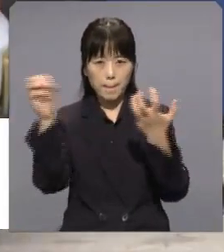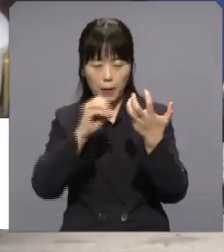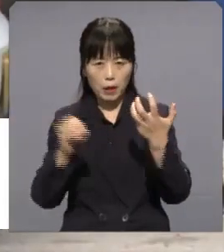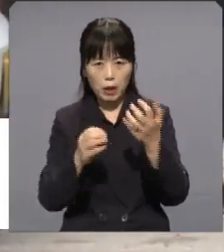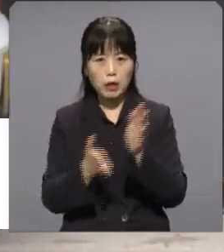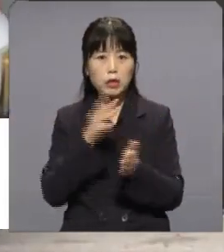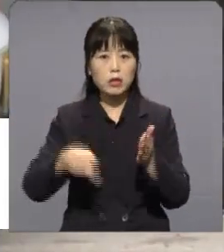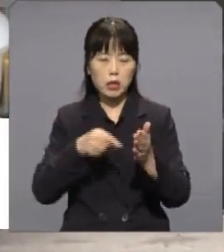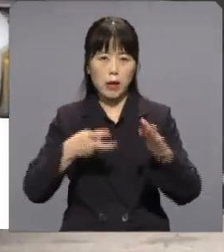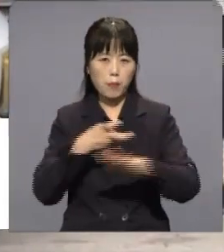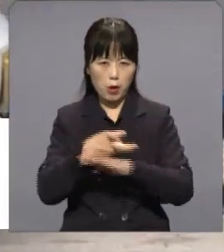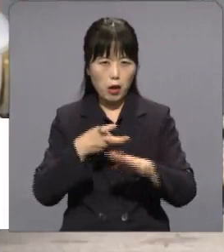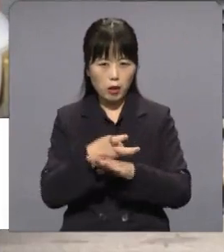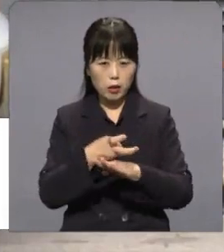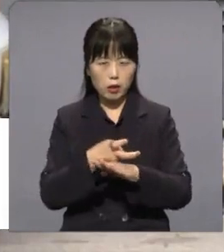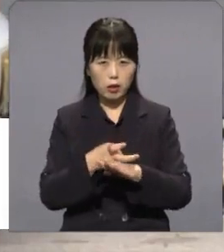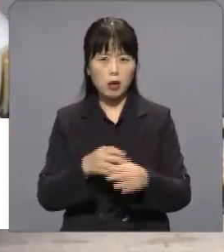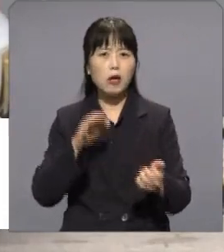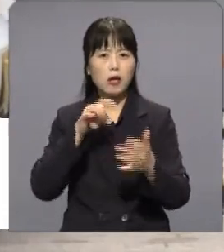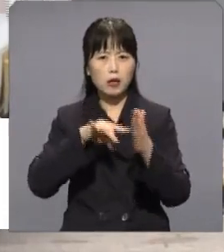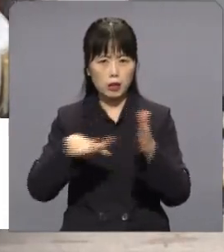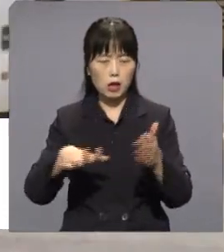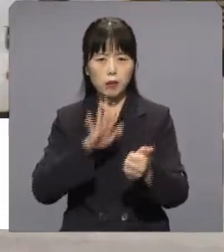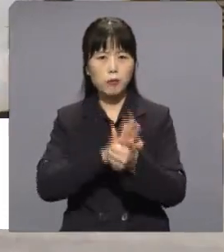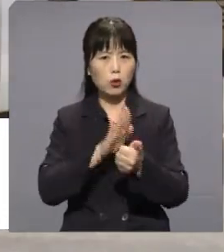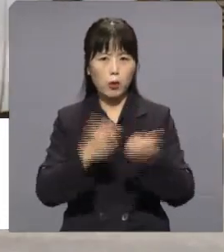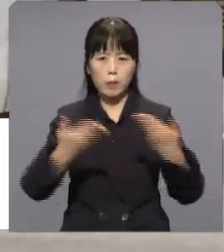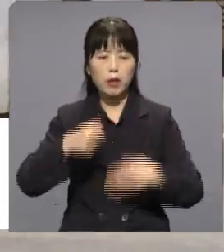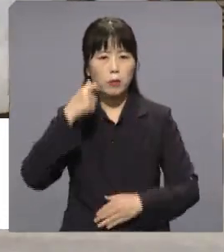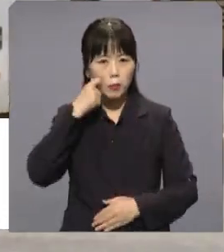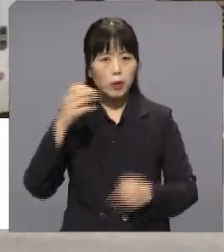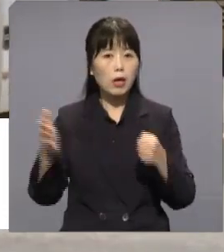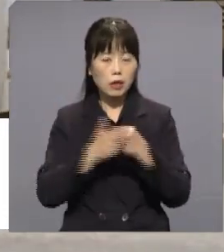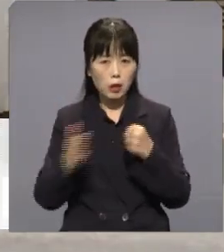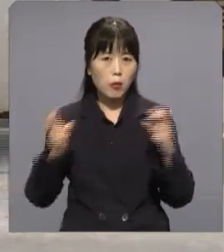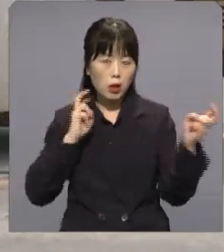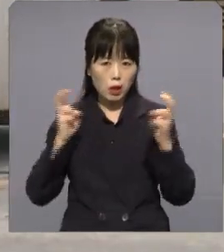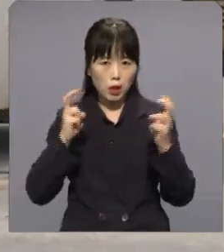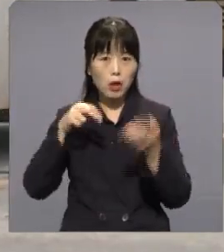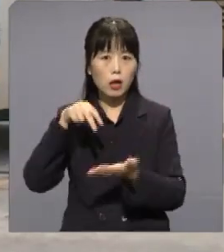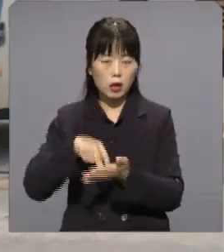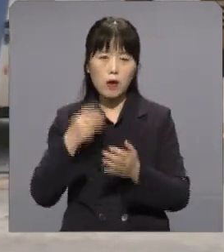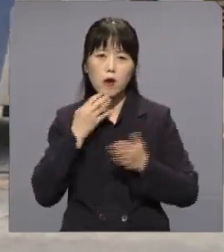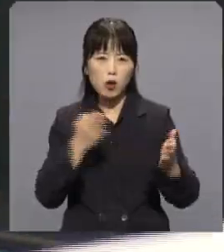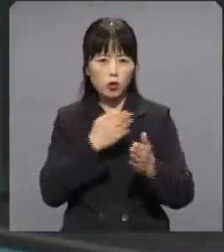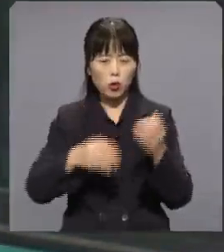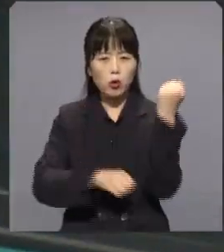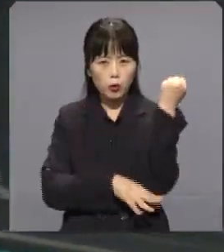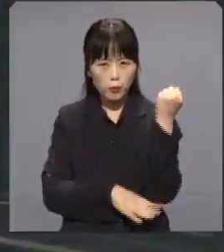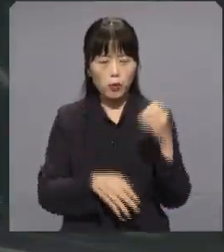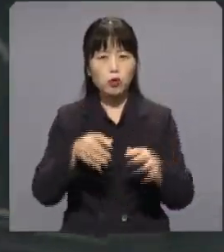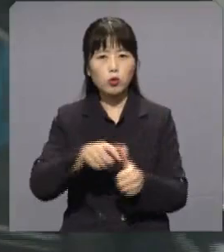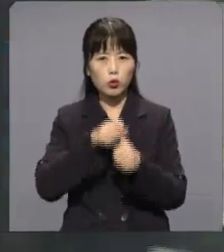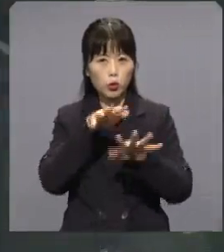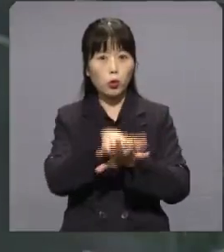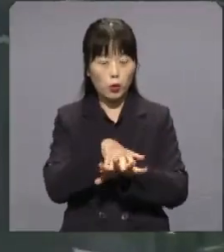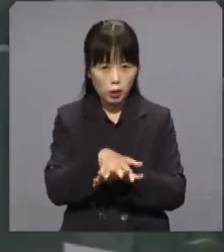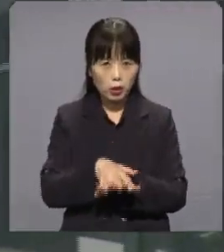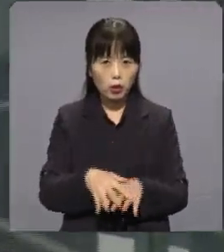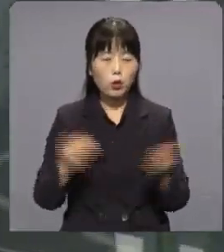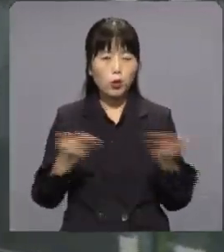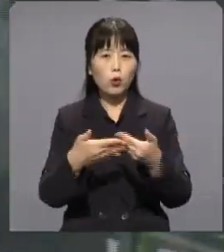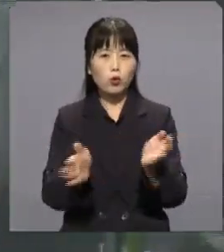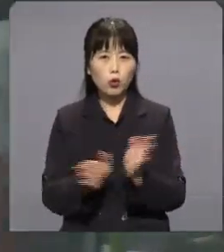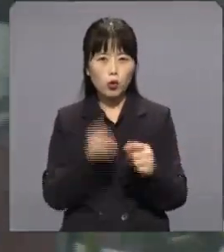버스는 적자가 나도 세금 지원을 못 봤습니다 때문에 사측은 경기도의 근본적인 구조개선 의 노조는